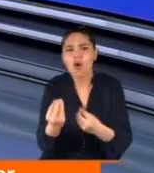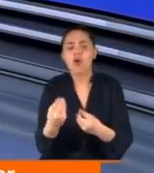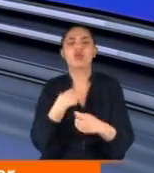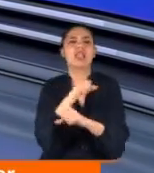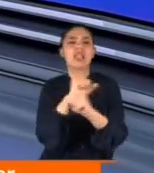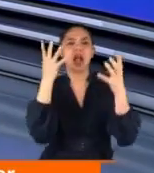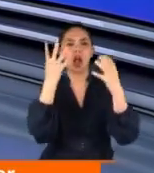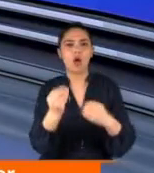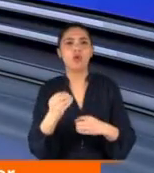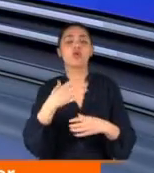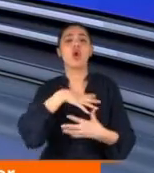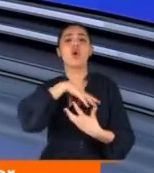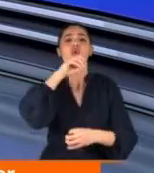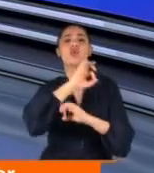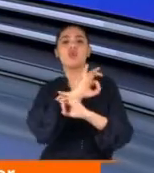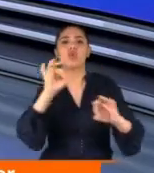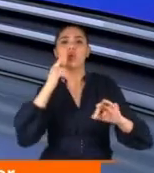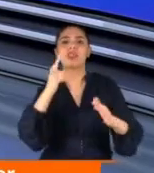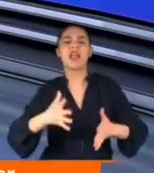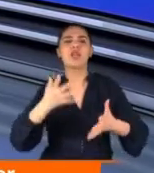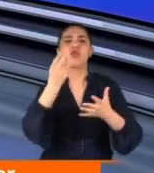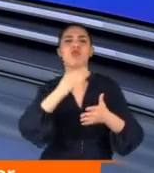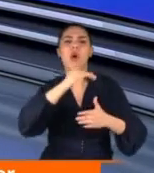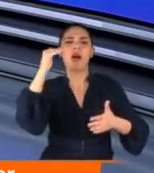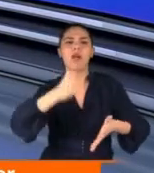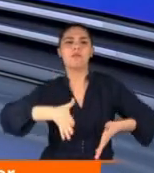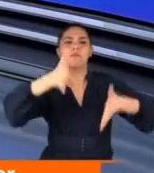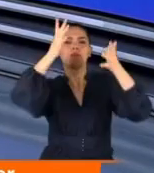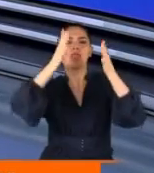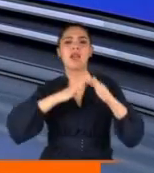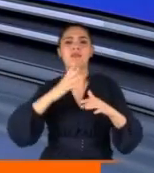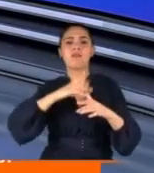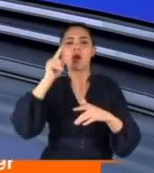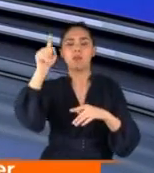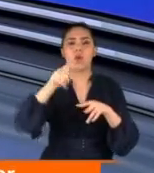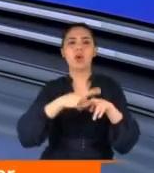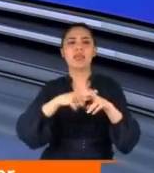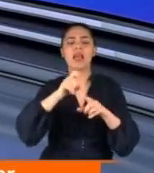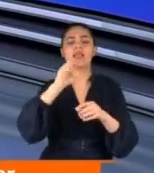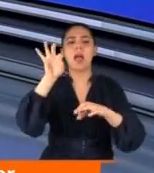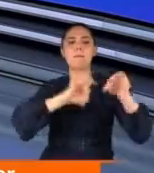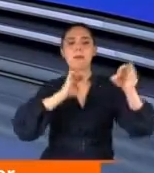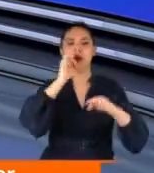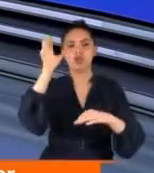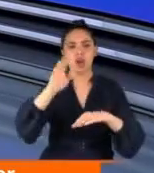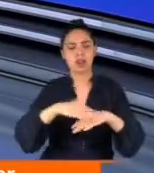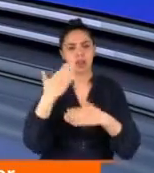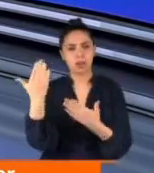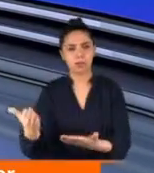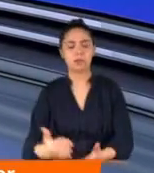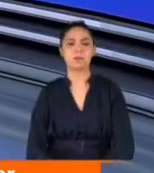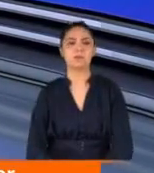Hedefinde ruhsuz diye tabir ettiği gökdelenler çok katlı binalar da vardı. Cumhurbaşkanı yatay mimari çağrısı yaptı yine.